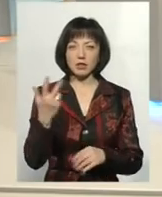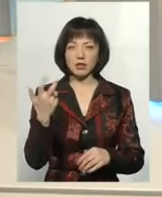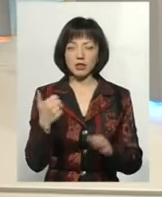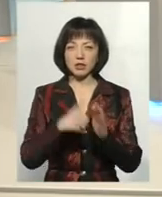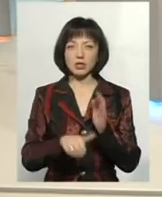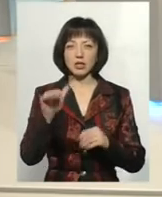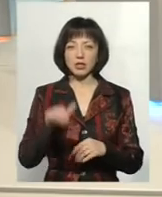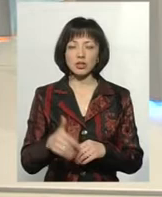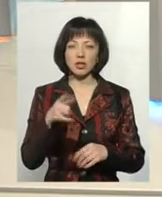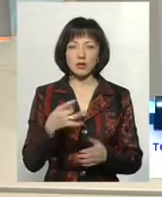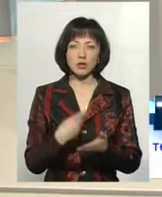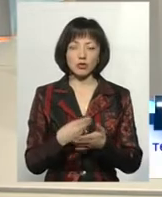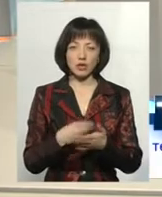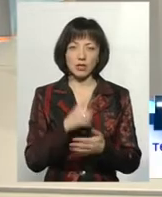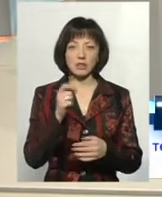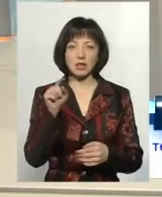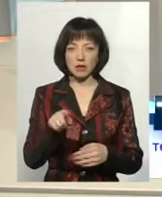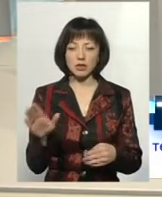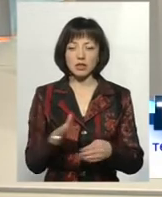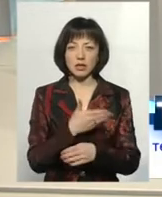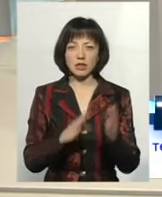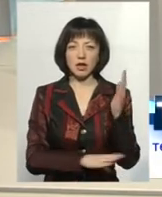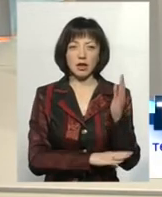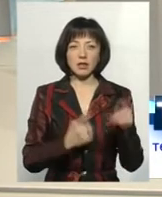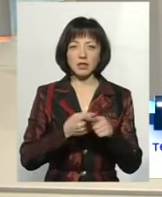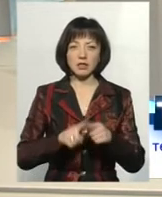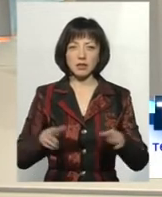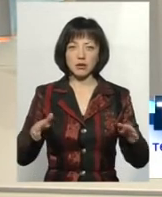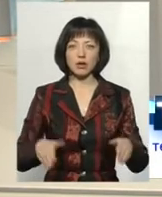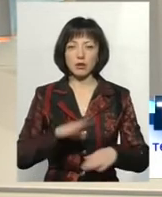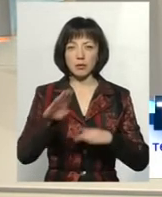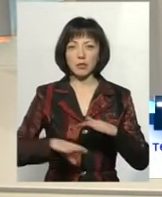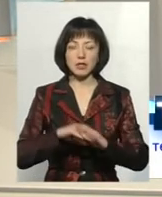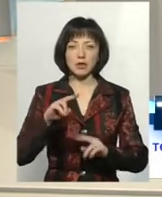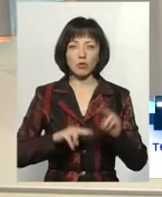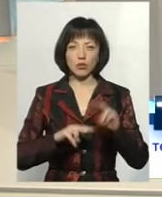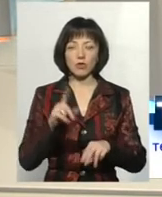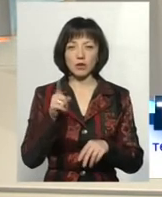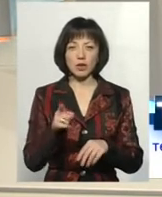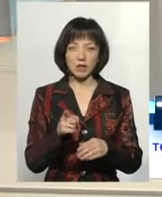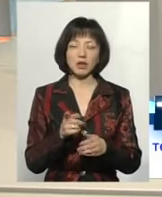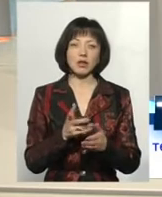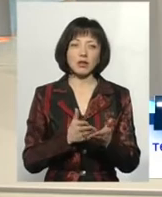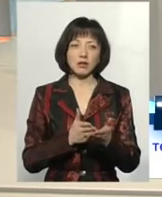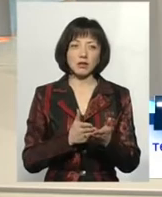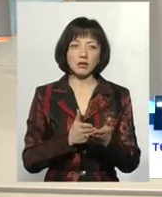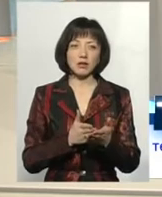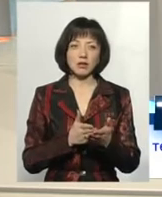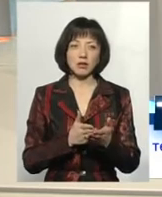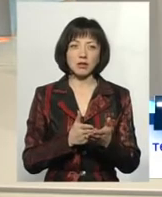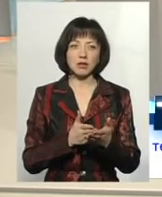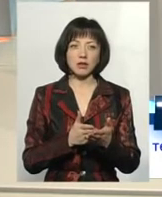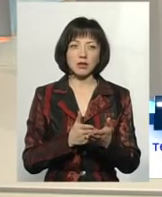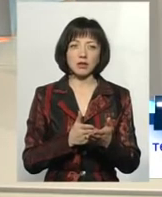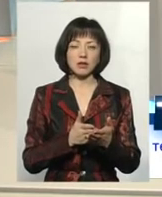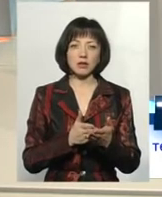360 тисяч гривень в бюджет за те, що вони знесли зелені насадження на цій ділянці під забудову. І вони влаштували заїзд з вулиці Свободи, де